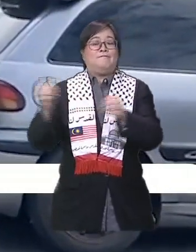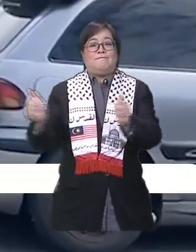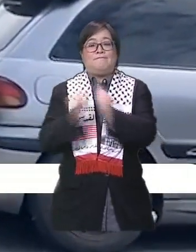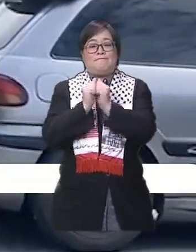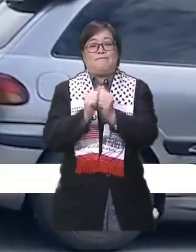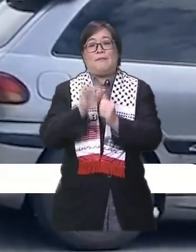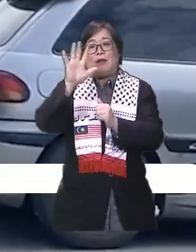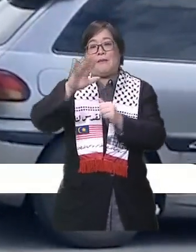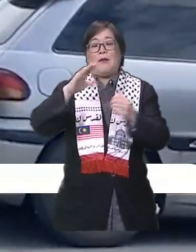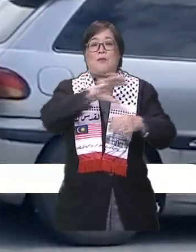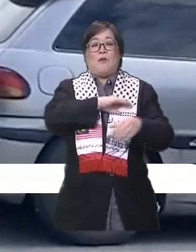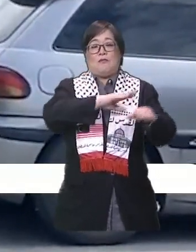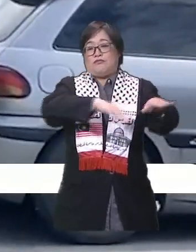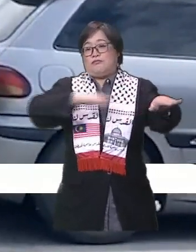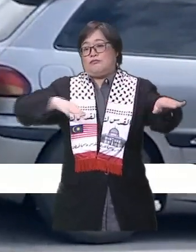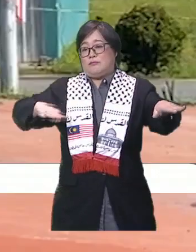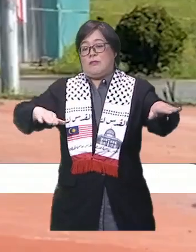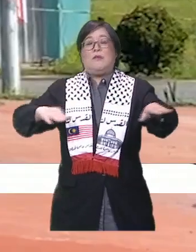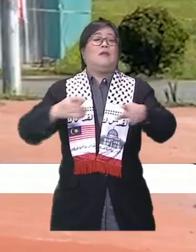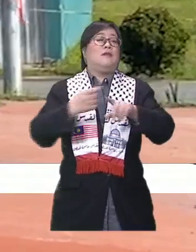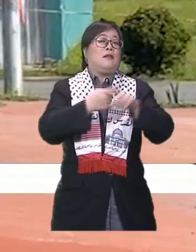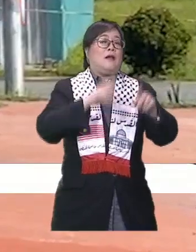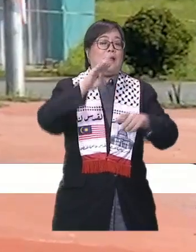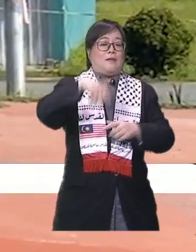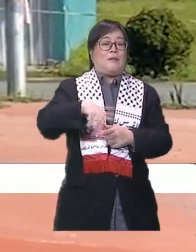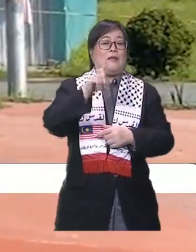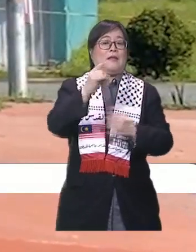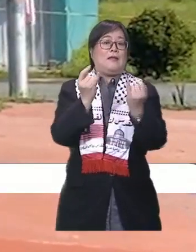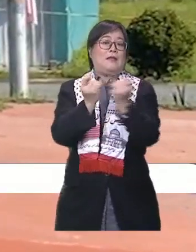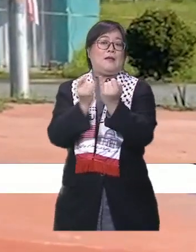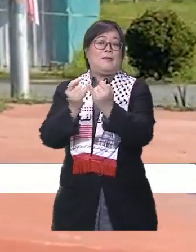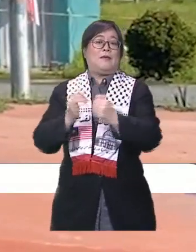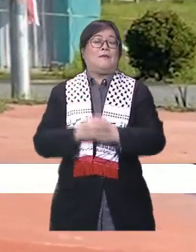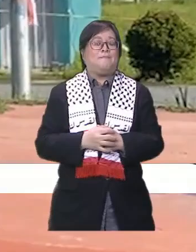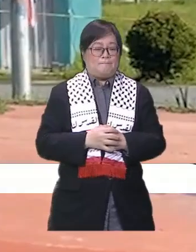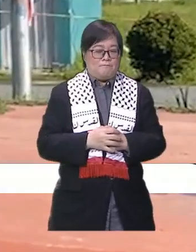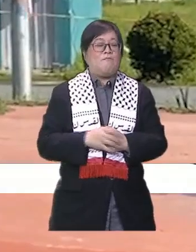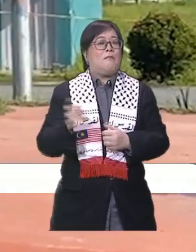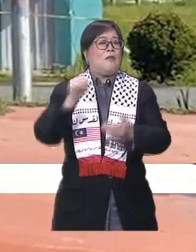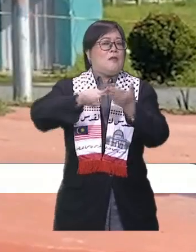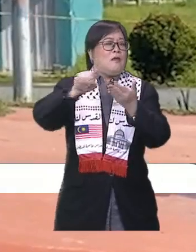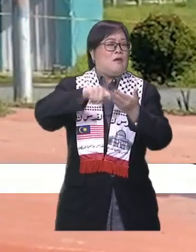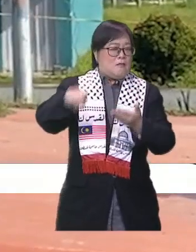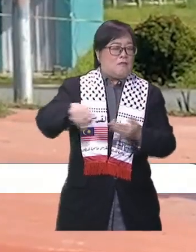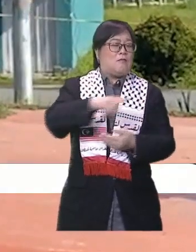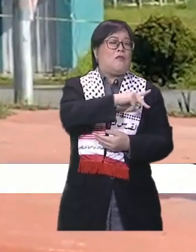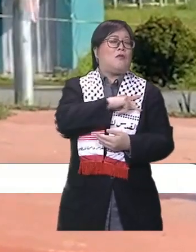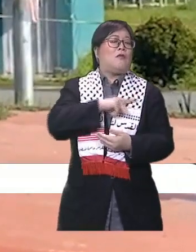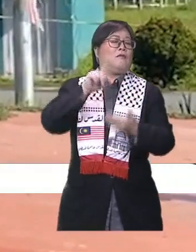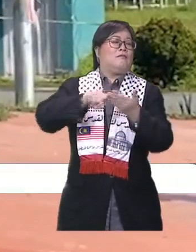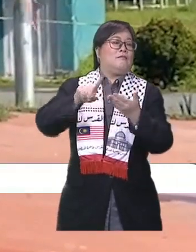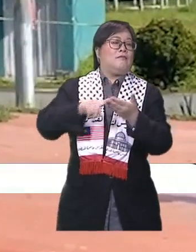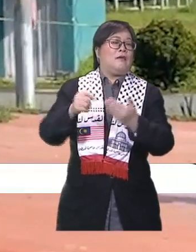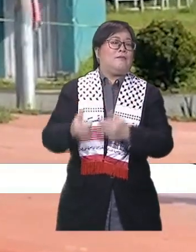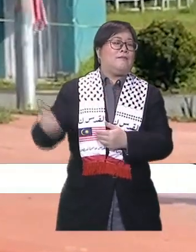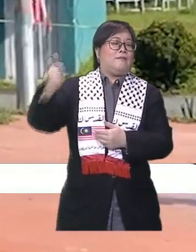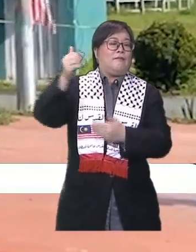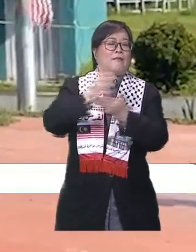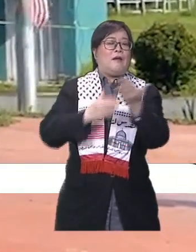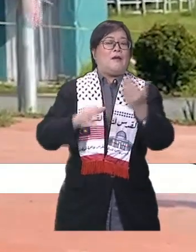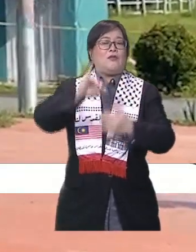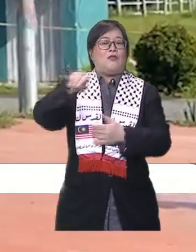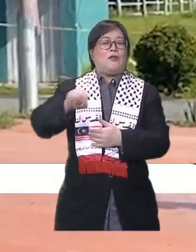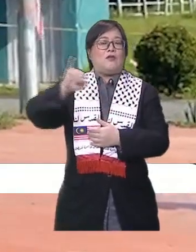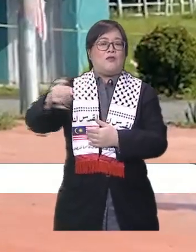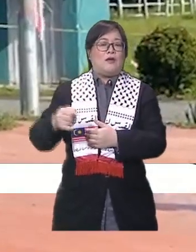lima kenderaan polis dari ibu pejabat polis ipd taiping difahamkan siasatan diketuai pegawai penyiasat kanan bahagian siasatan